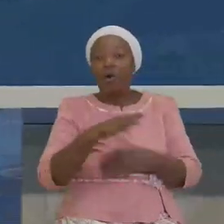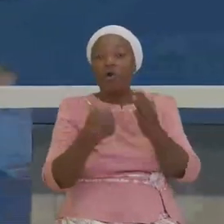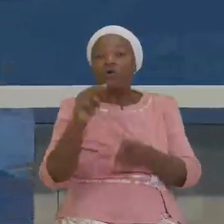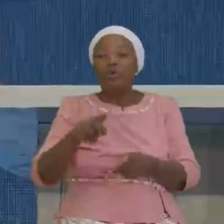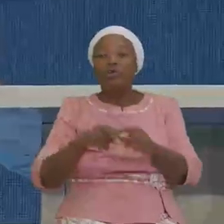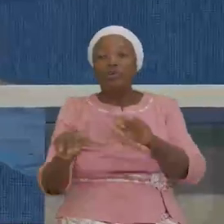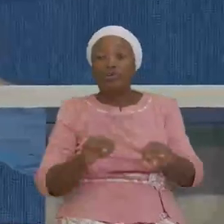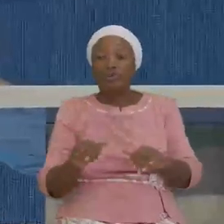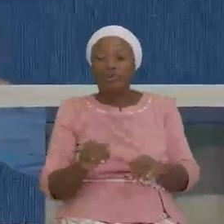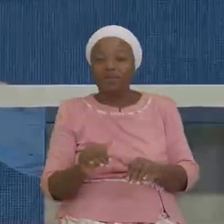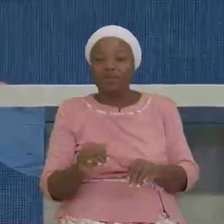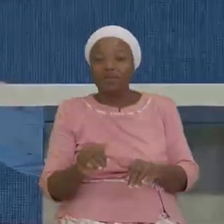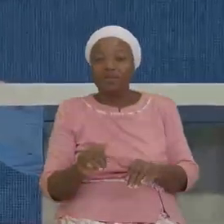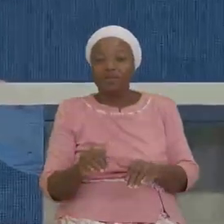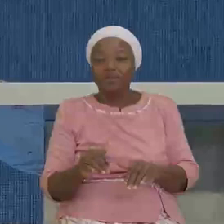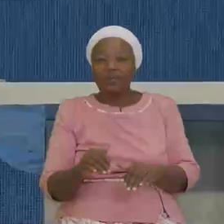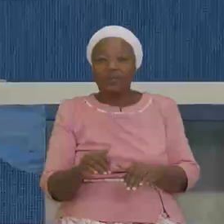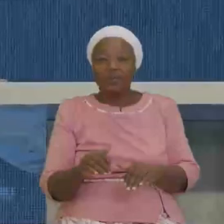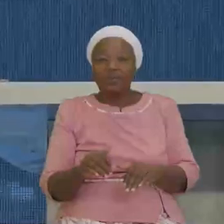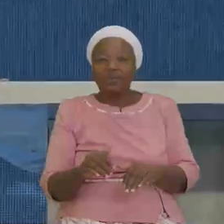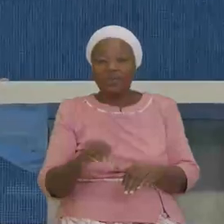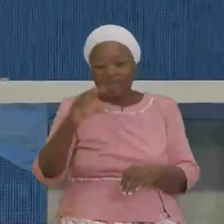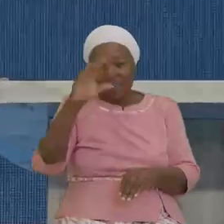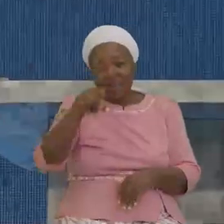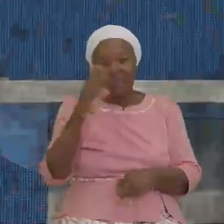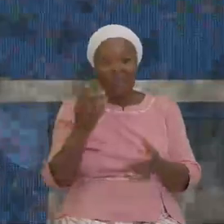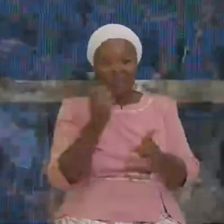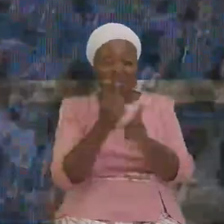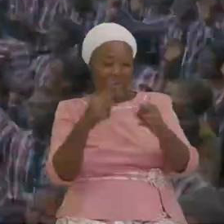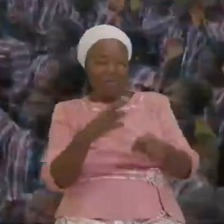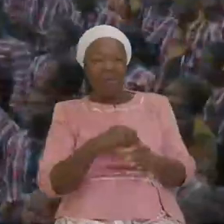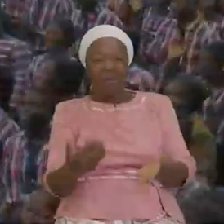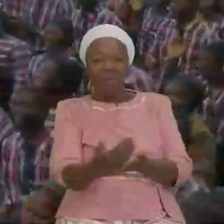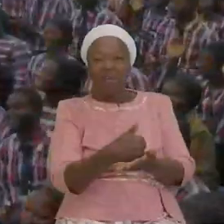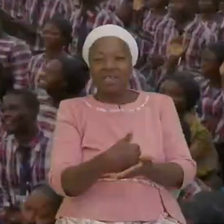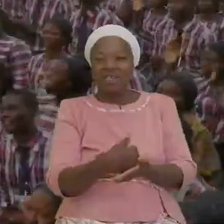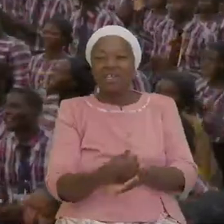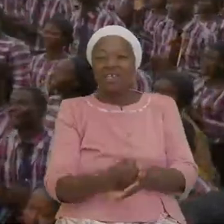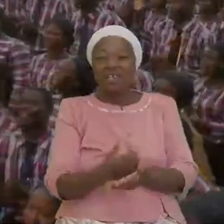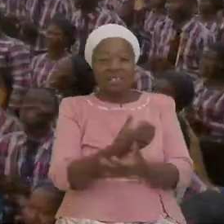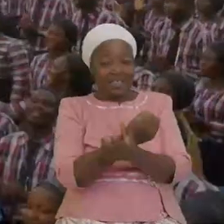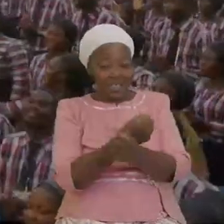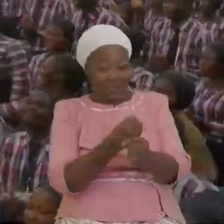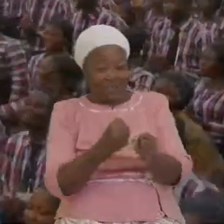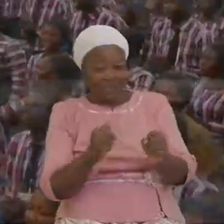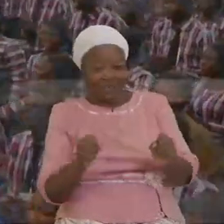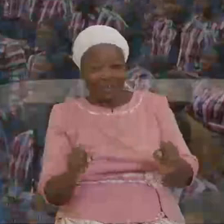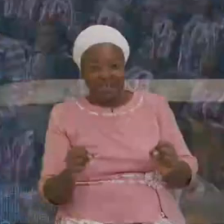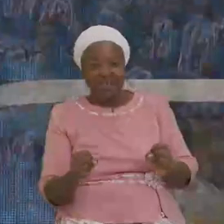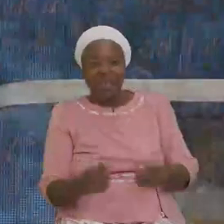Donc, puisque tout est déjà payé, tout ce qu'il vous faut faire, c'est de venir prendre pour